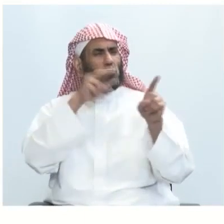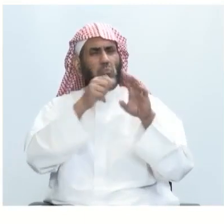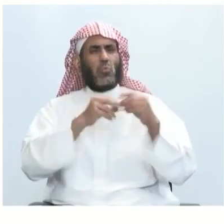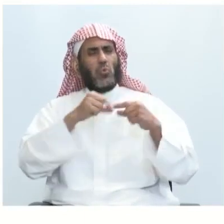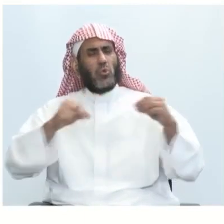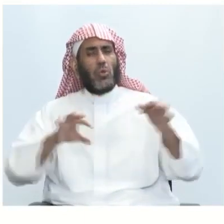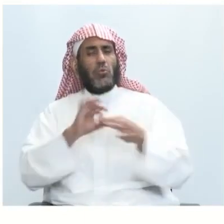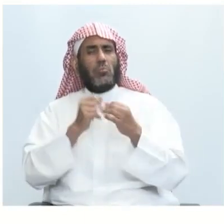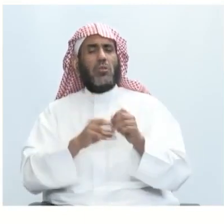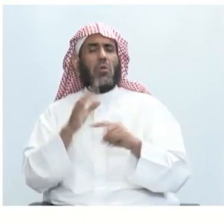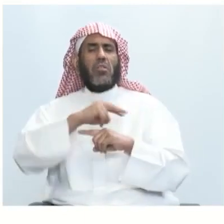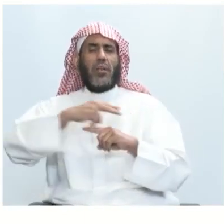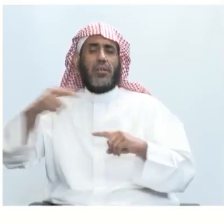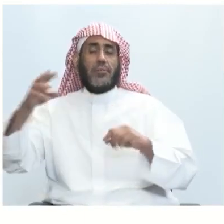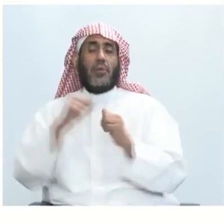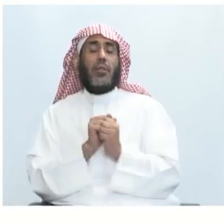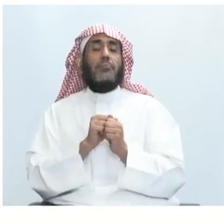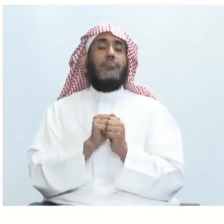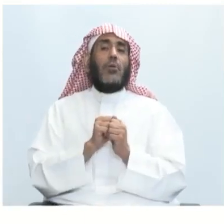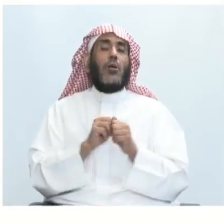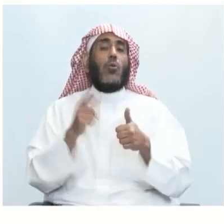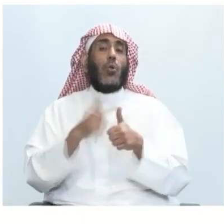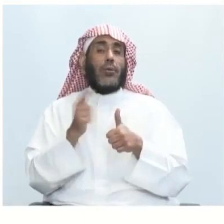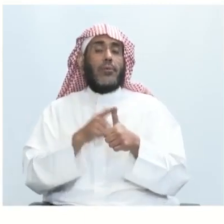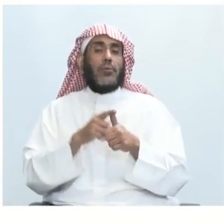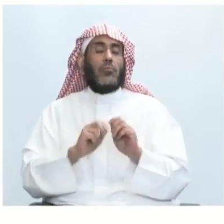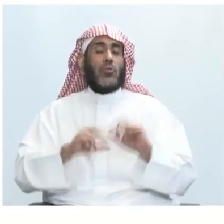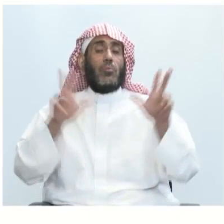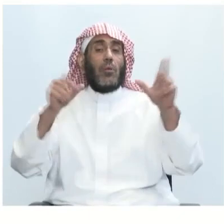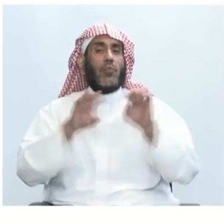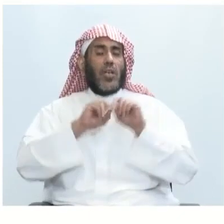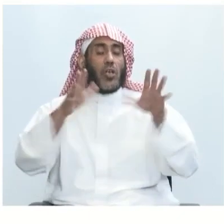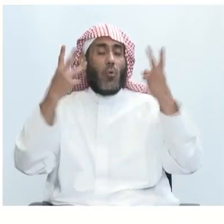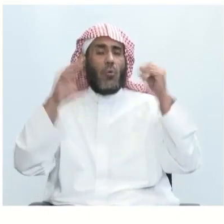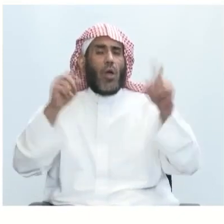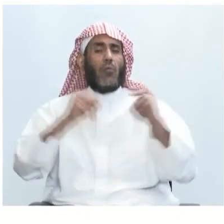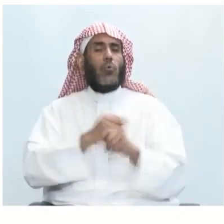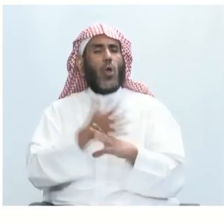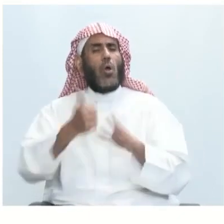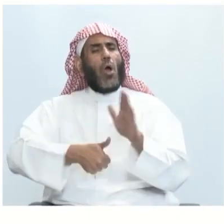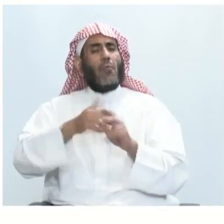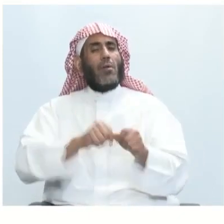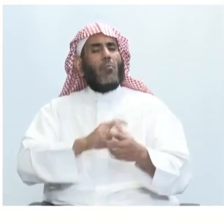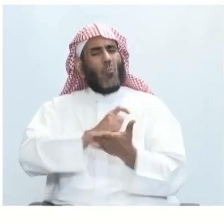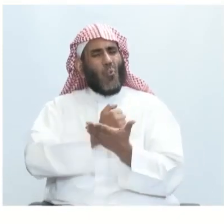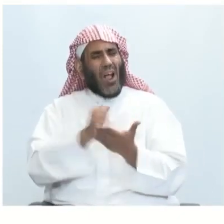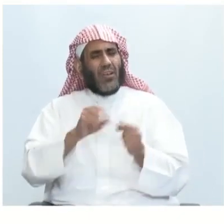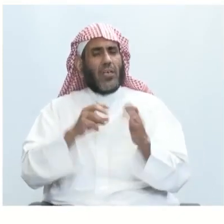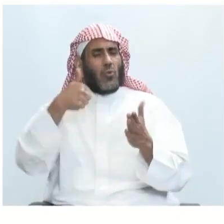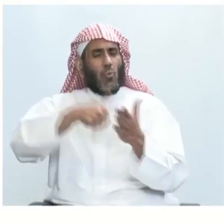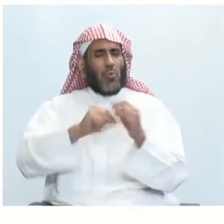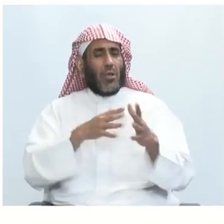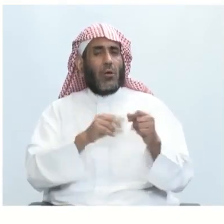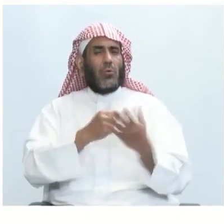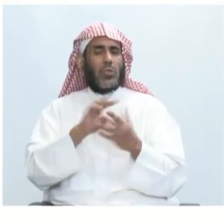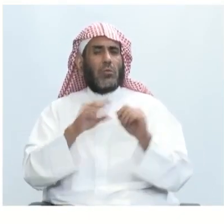سلسله متصله من التاثيرات اذا هذه هي الحجج الاولى يسهم الاعلام في نشر الوعي والثقافه ويساهم في مكافحه الاميه اثنان تقليد